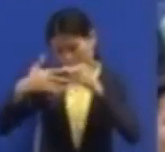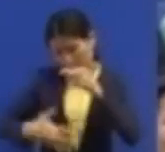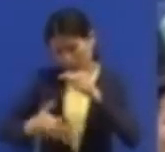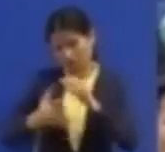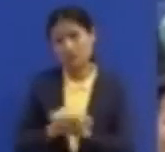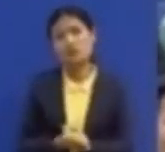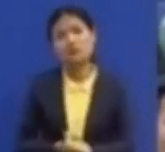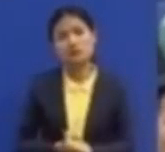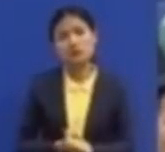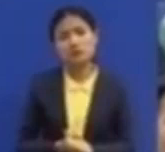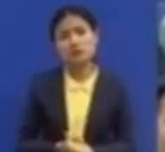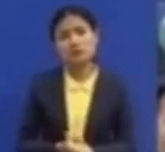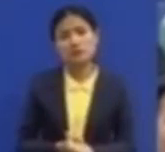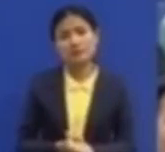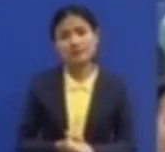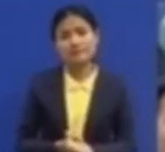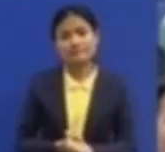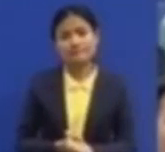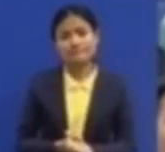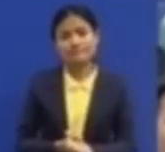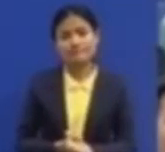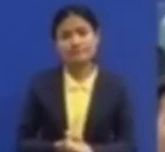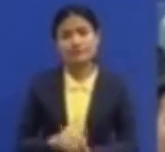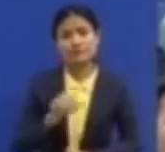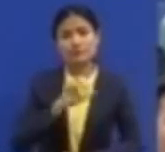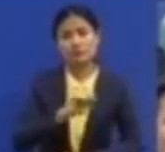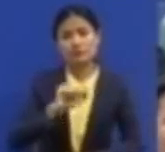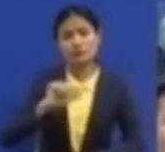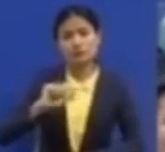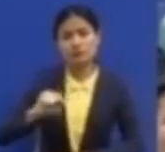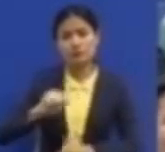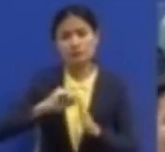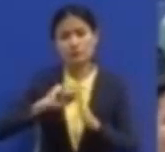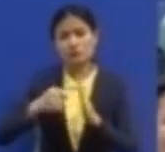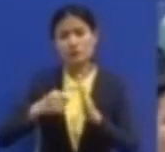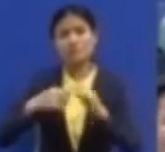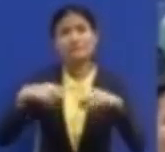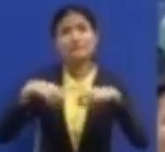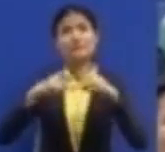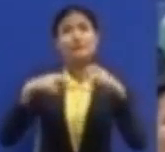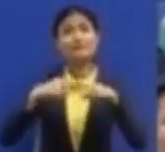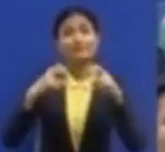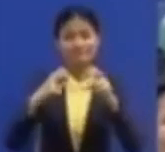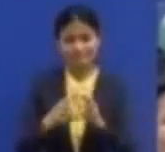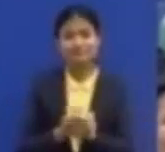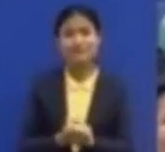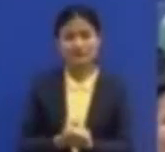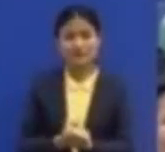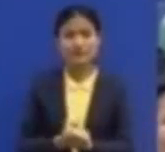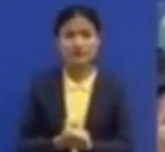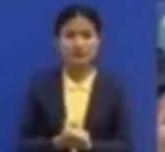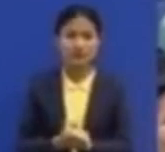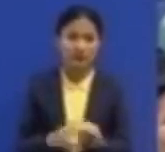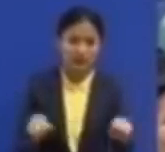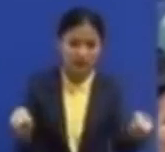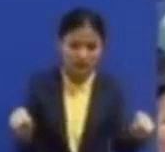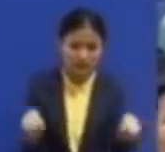พุ่มสมาชิกสภาผู้แทนราษฎรจังหวัดสุรินทร์ซึ่งอยู่ติดกับจังหวัดบุ